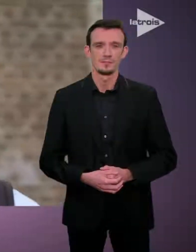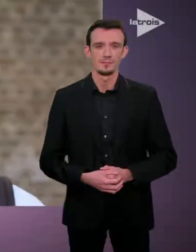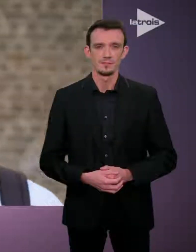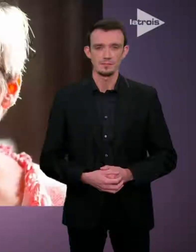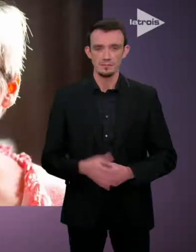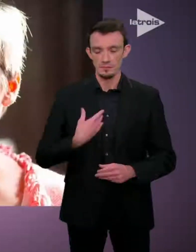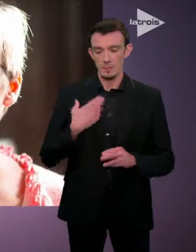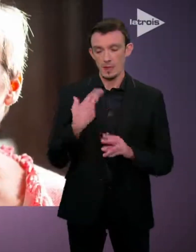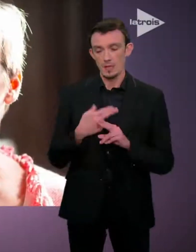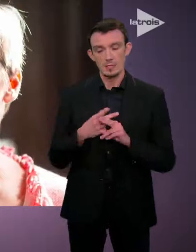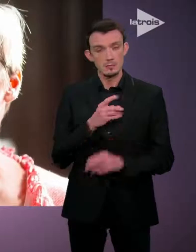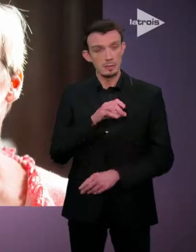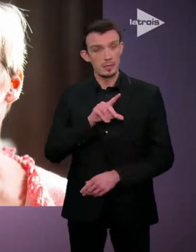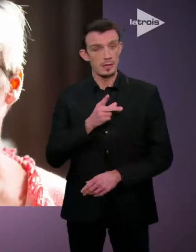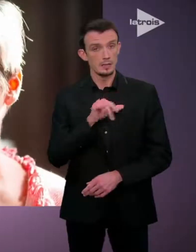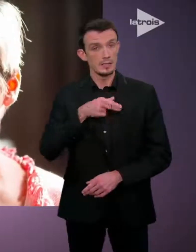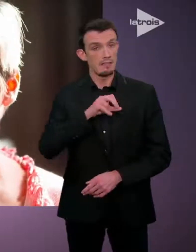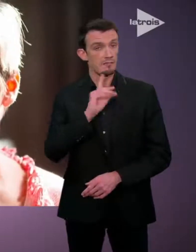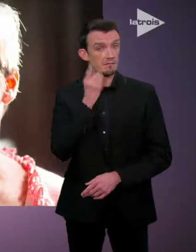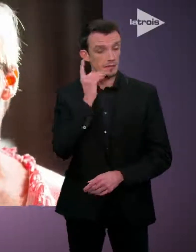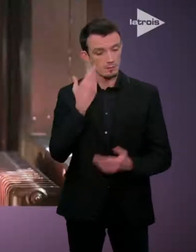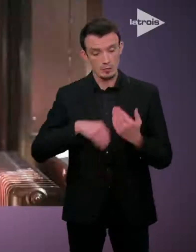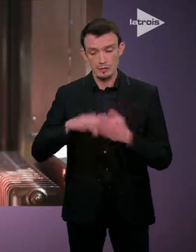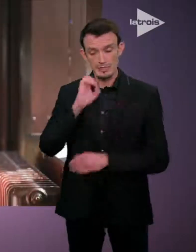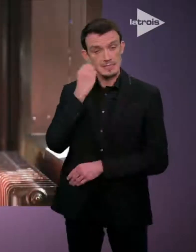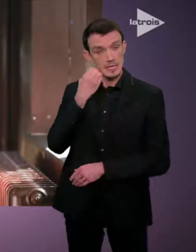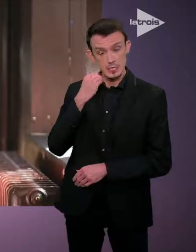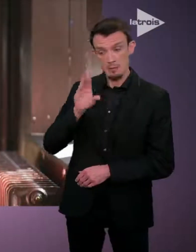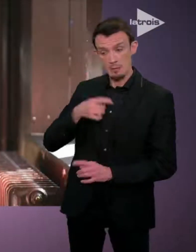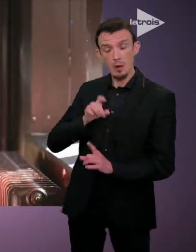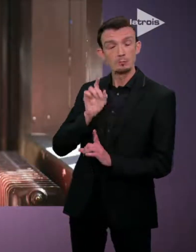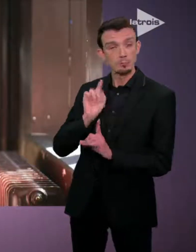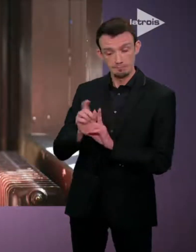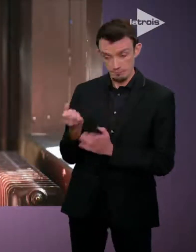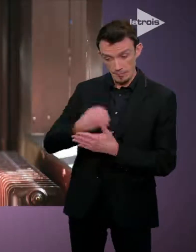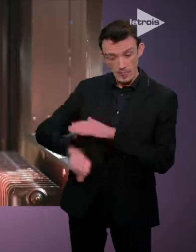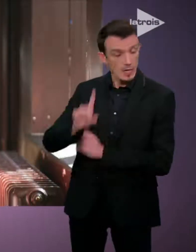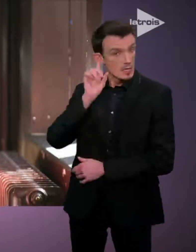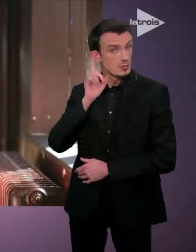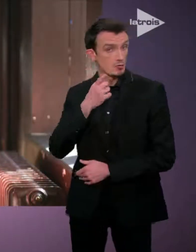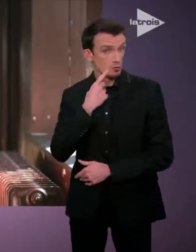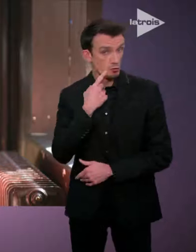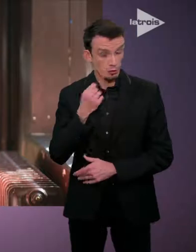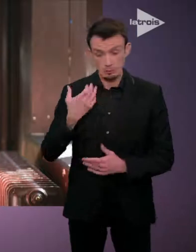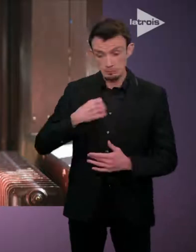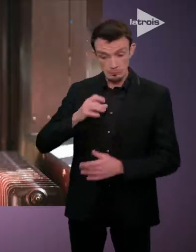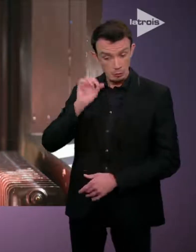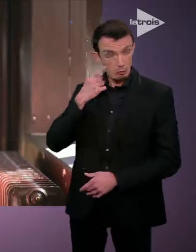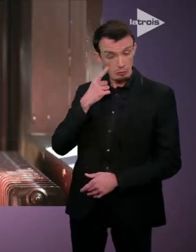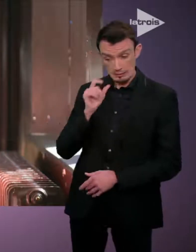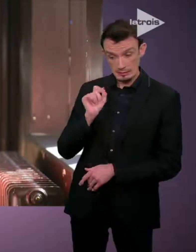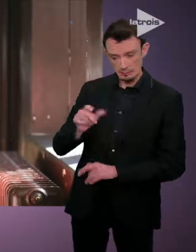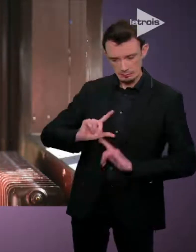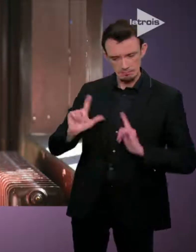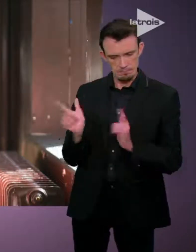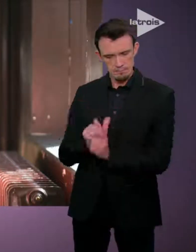Je m'appelle Delphine Coipel, je suis la maman de Sacha Eno. Donc Sacha est sourd de naissance, on a découvert sa surdité quand il avait 20 mois, mais